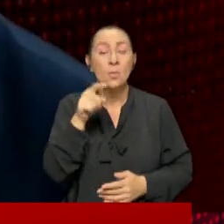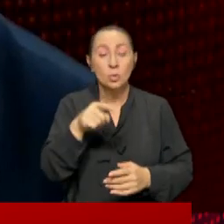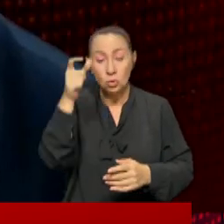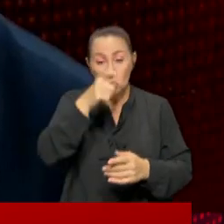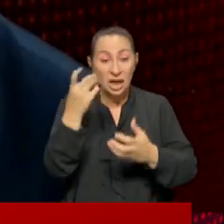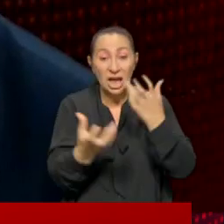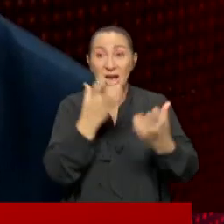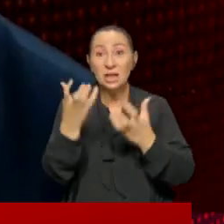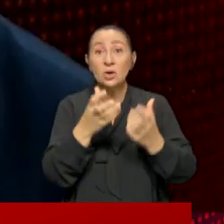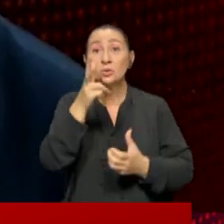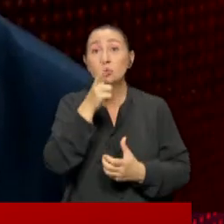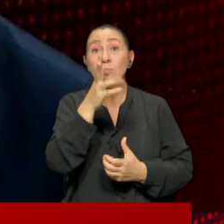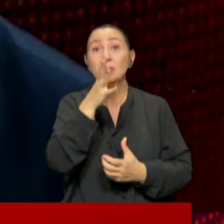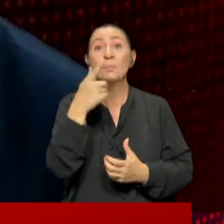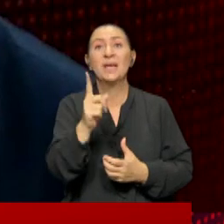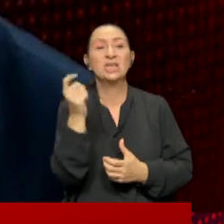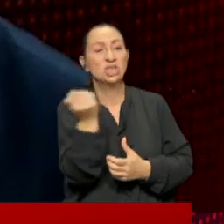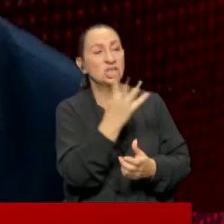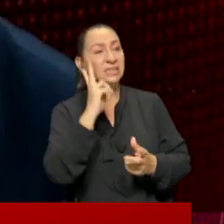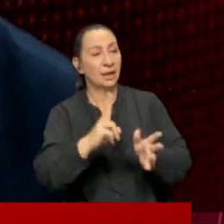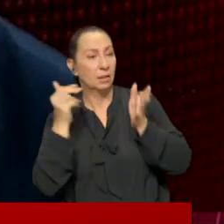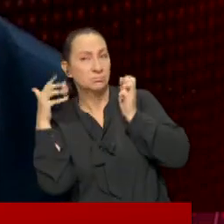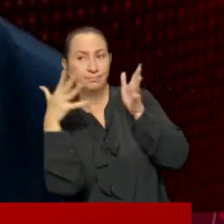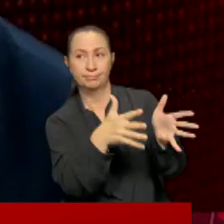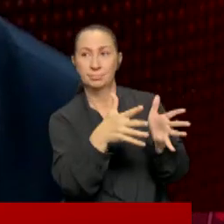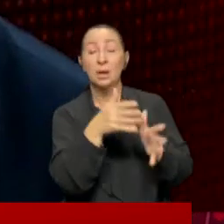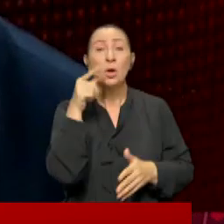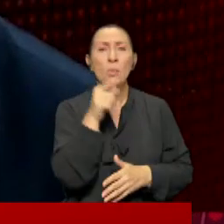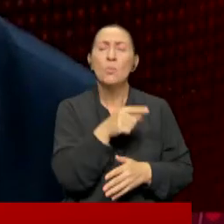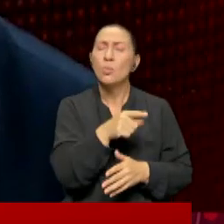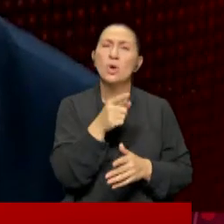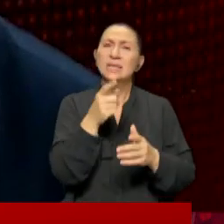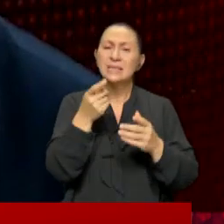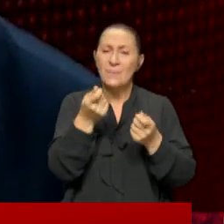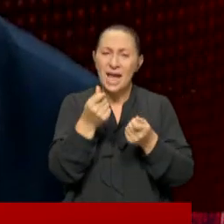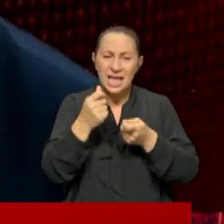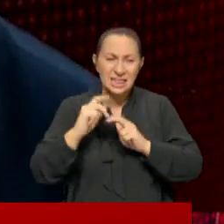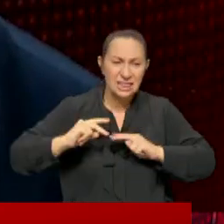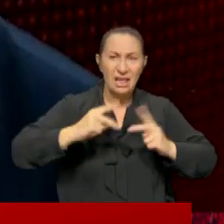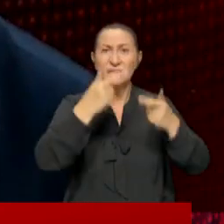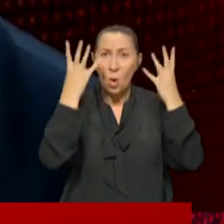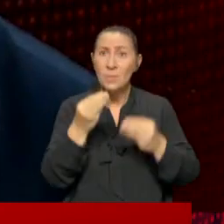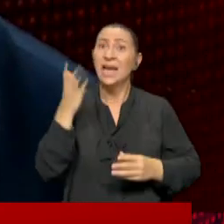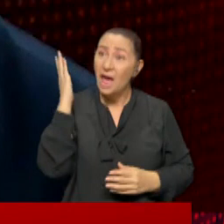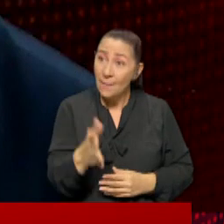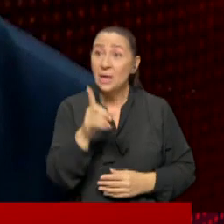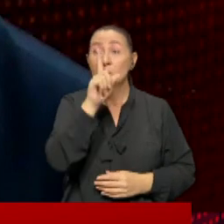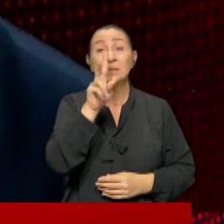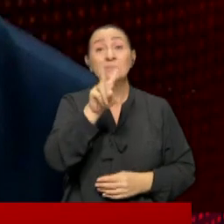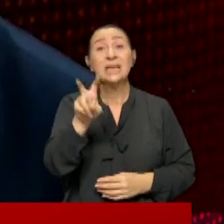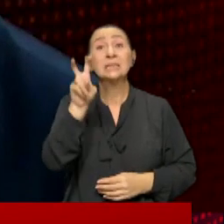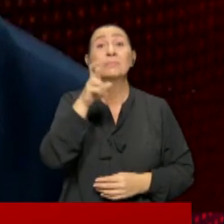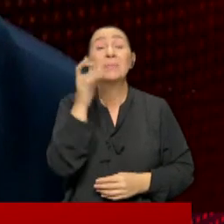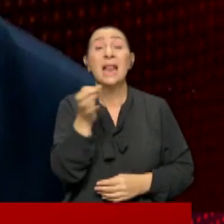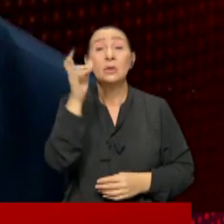ülkenin kaynakları 300-500 bin tane zengine aktarıldı. Şimdi bu vahşi servet transferi yapılmış olmasına rağmen, yani 128 milyar